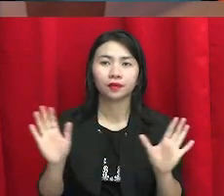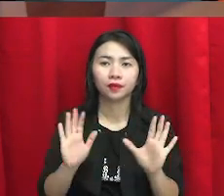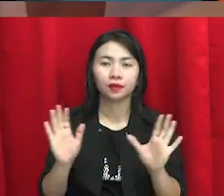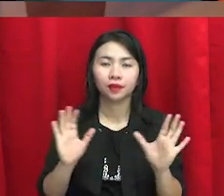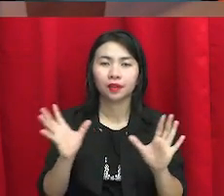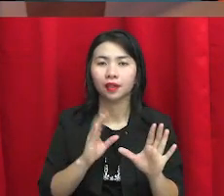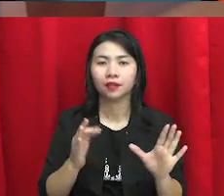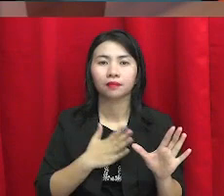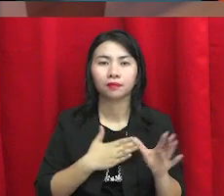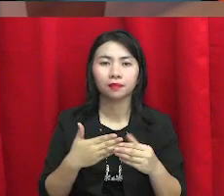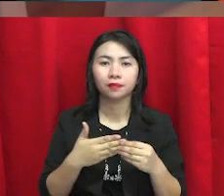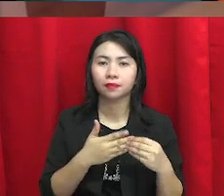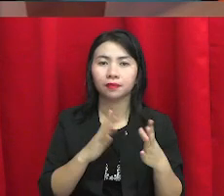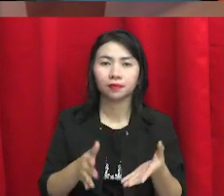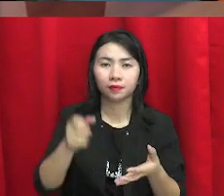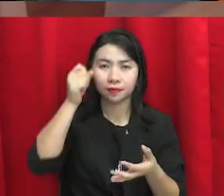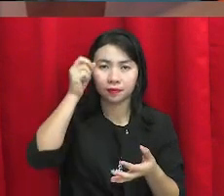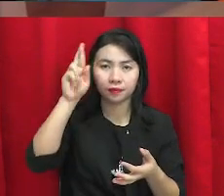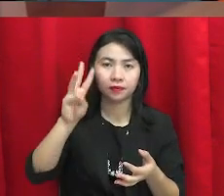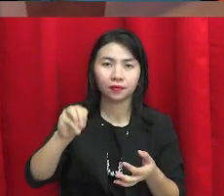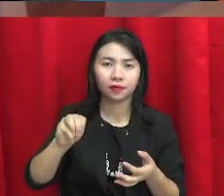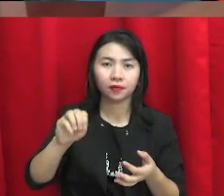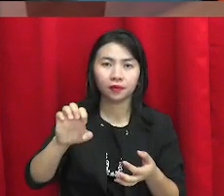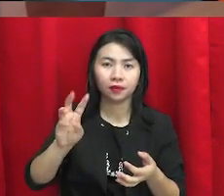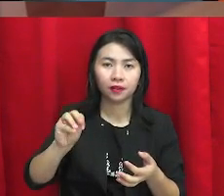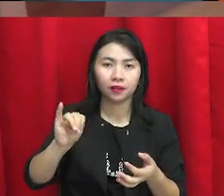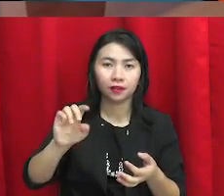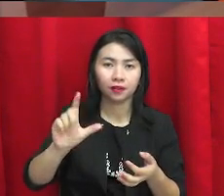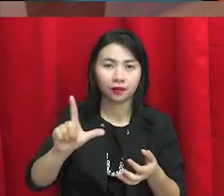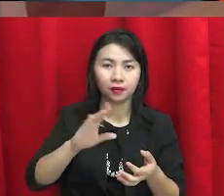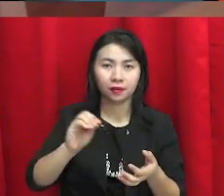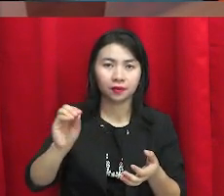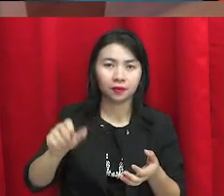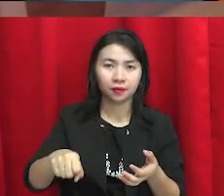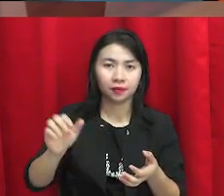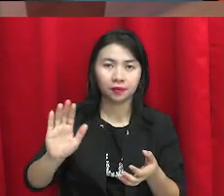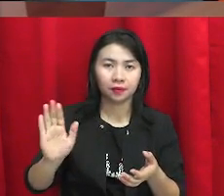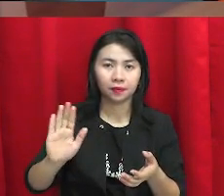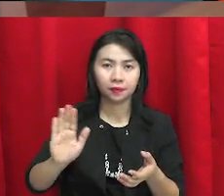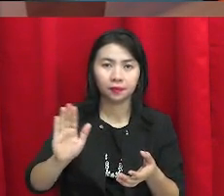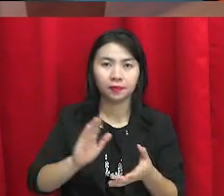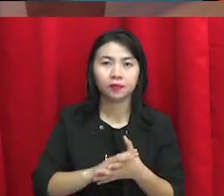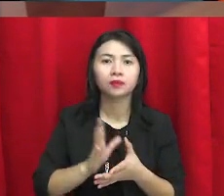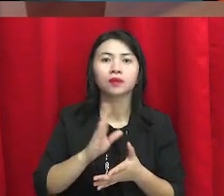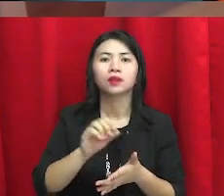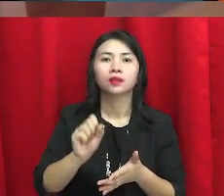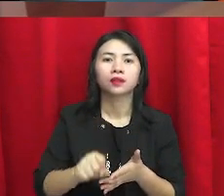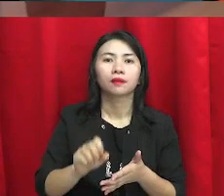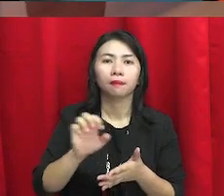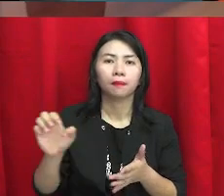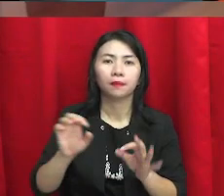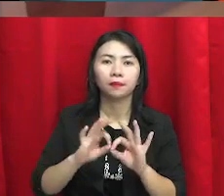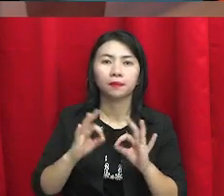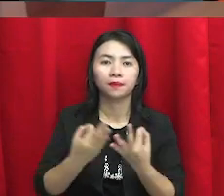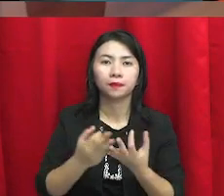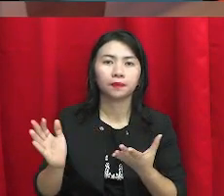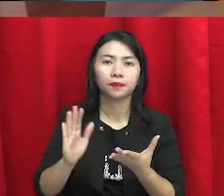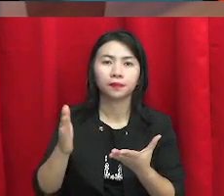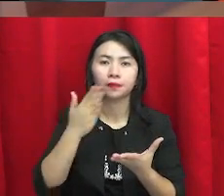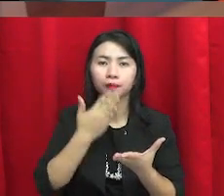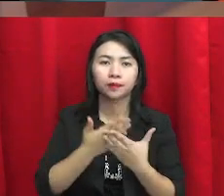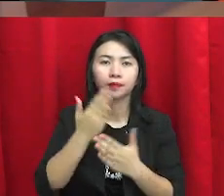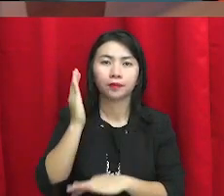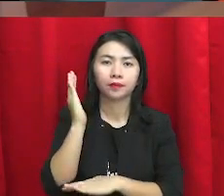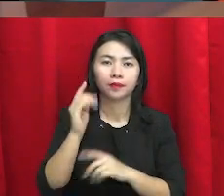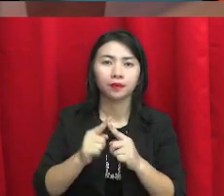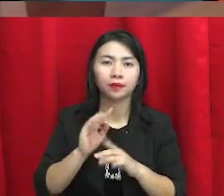leader na si Sir Emilio Daef. Yun. Nanonood na rin. At ganun din naman sa Southeast Family, magandang tanghali sa inyo.